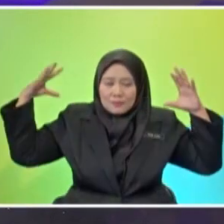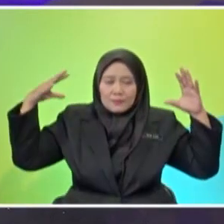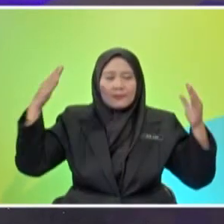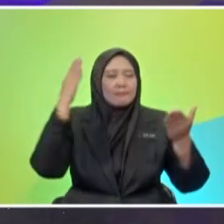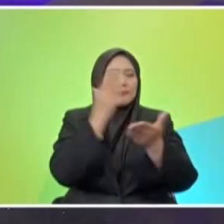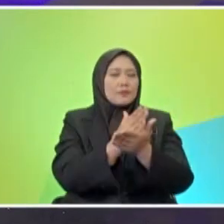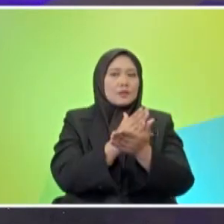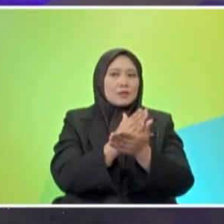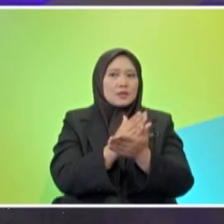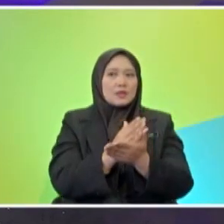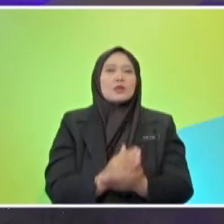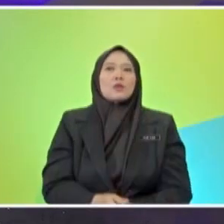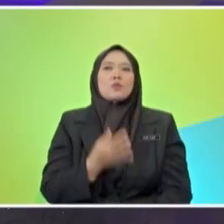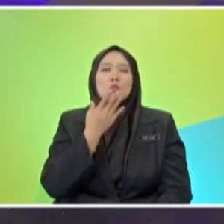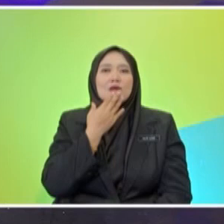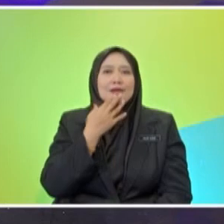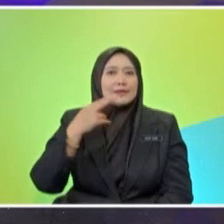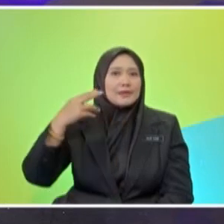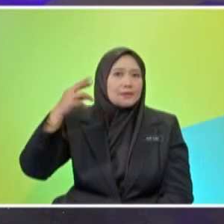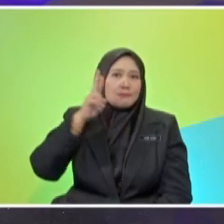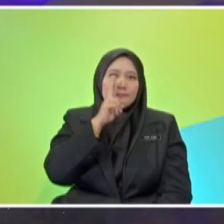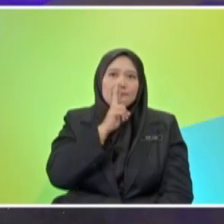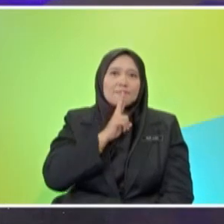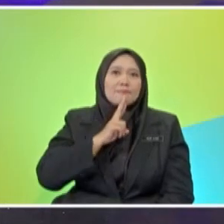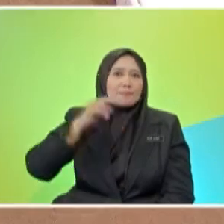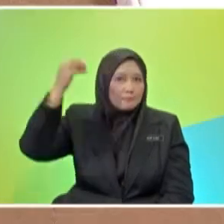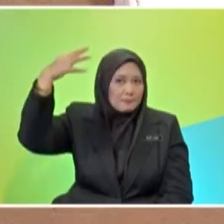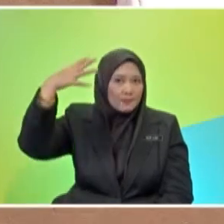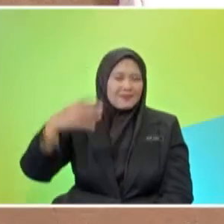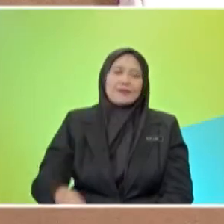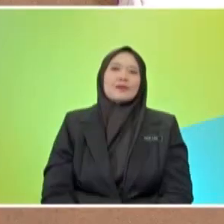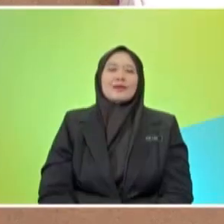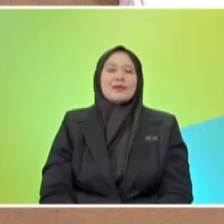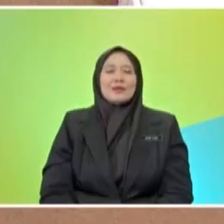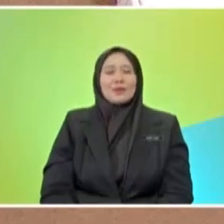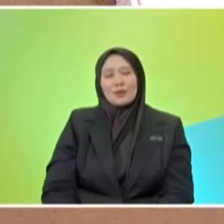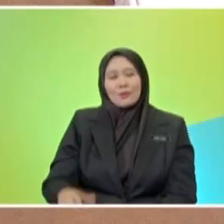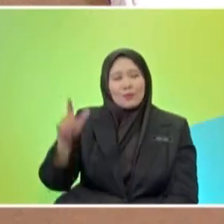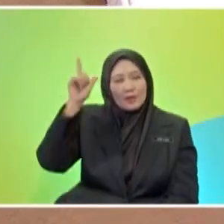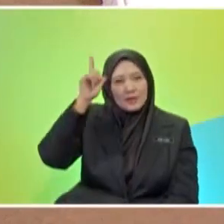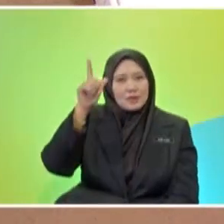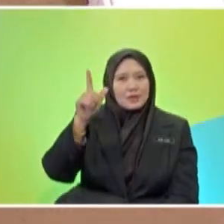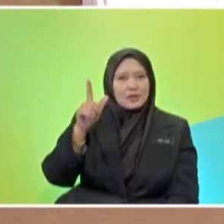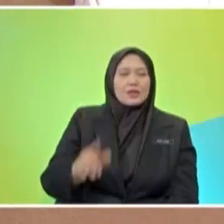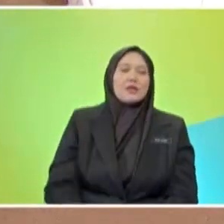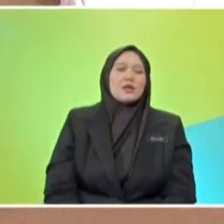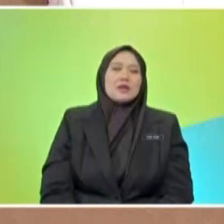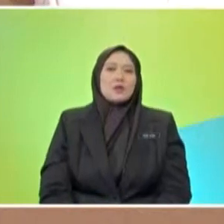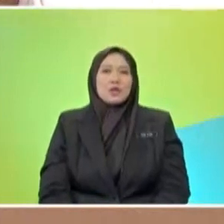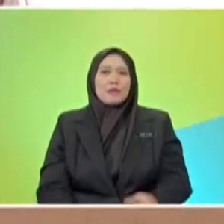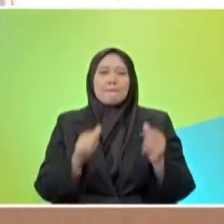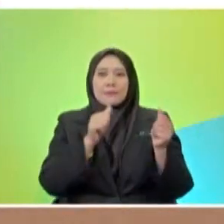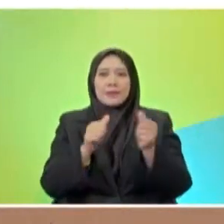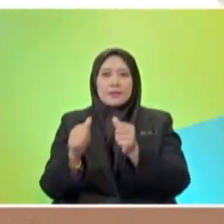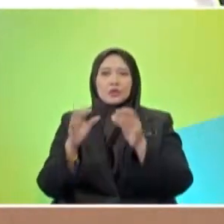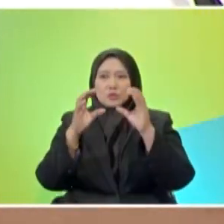palang dia tertutup balik. Nampaknya pengatur caraan yang telah dibina mengikut carta alih yang Ifan binalah.